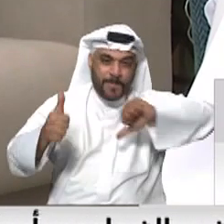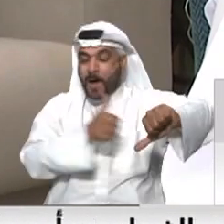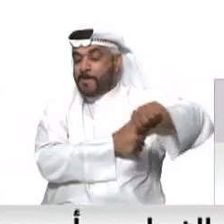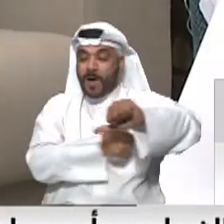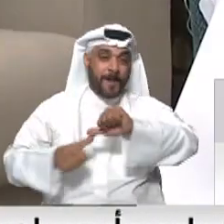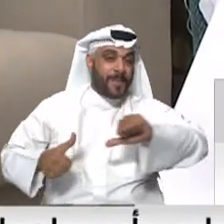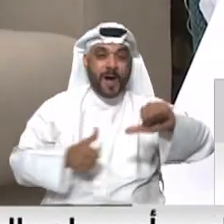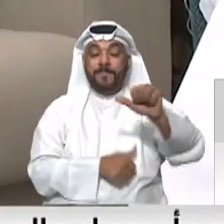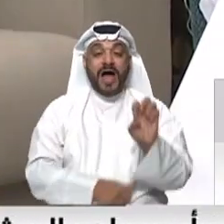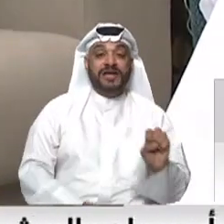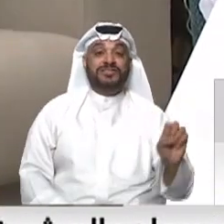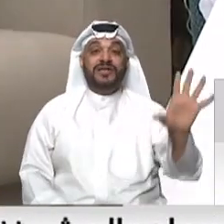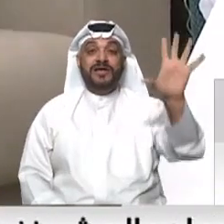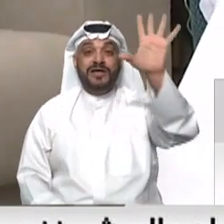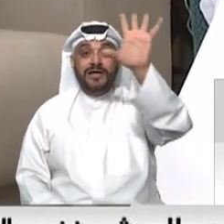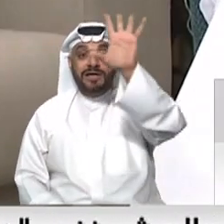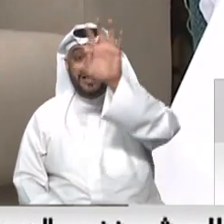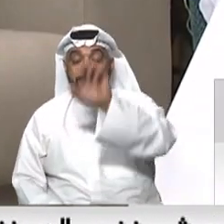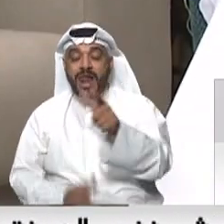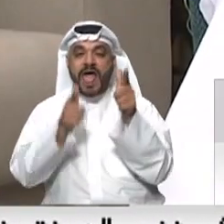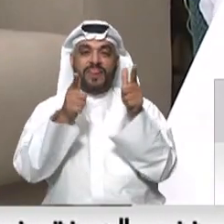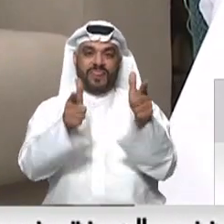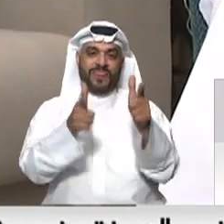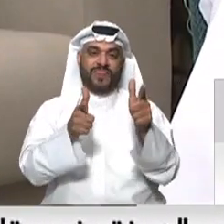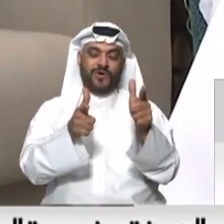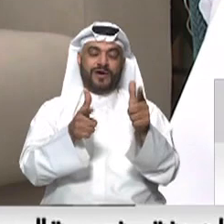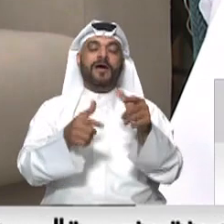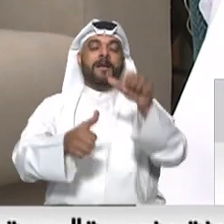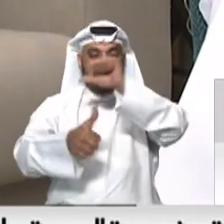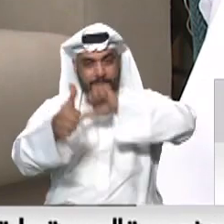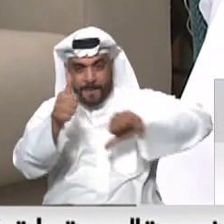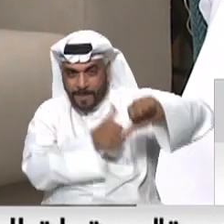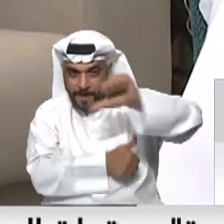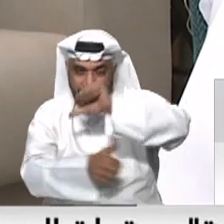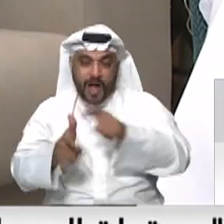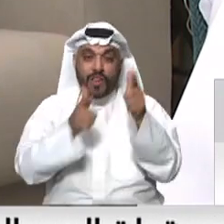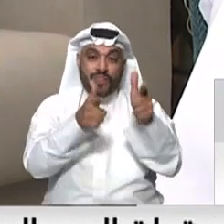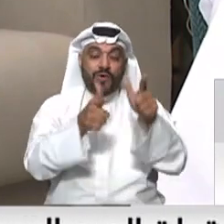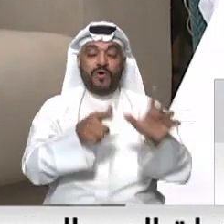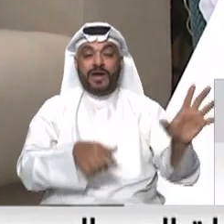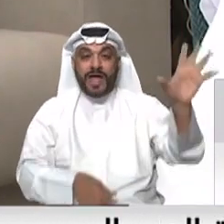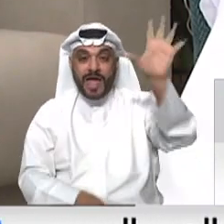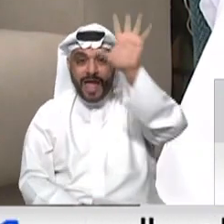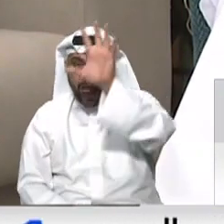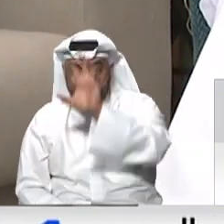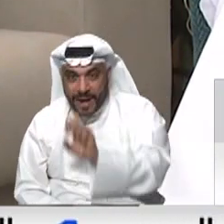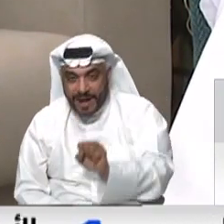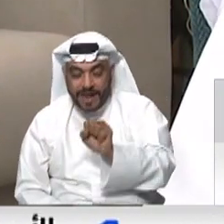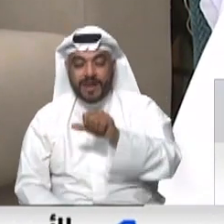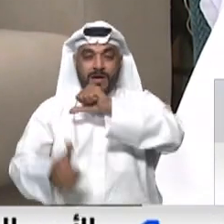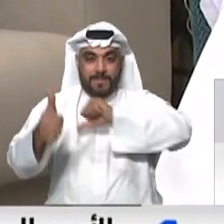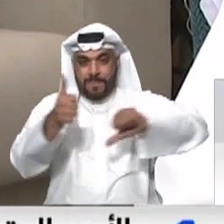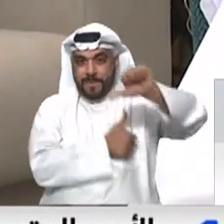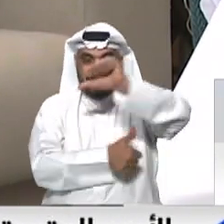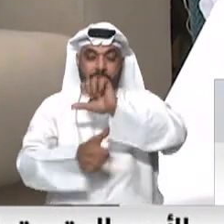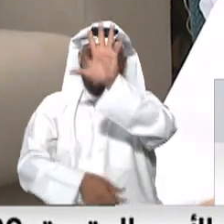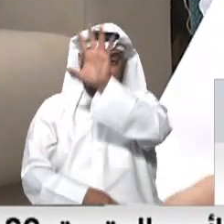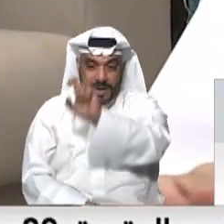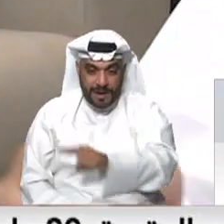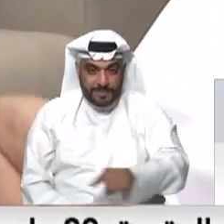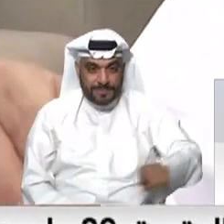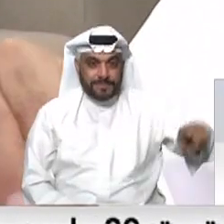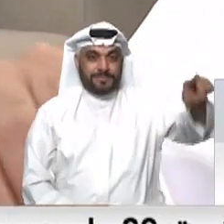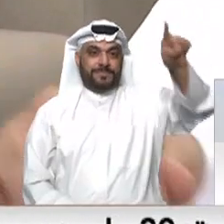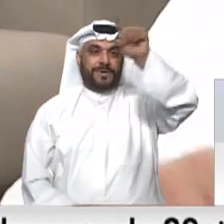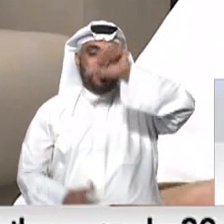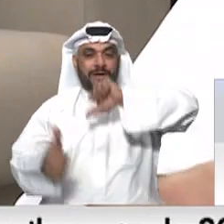للمغرب. من طلعتنا من البيت للمخبز كان تواجهنا مشكلة بالسيطرات. وثاني شيء لما كنا نسوي نظام